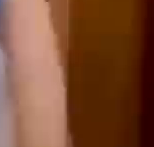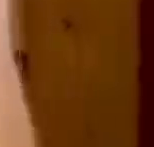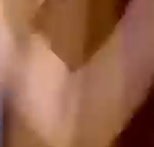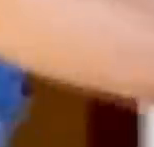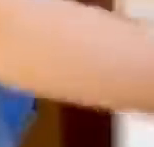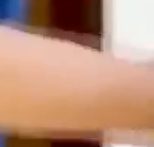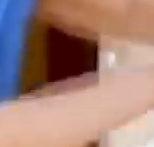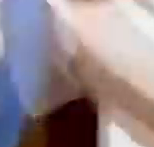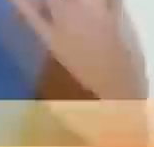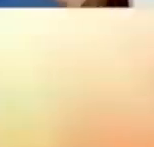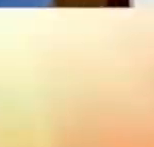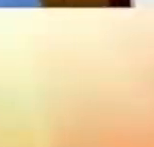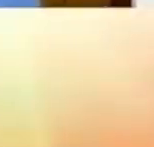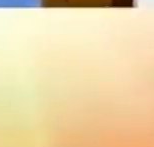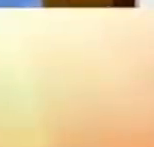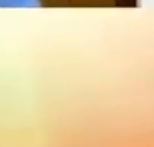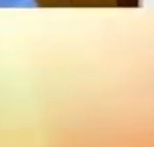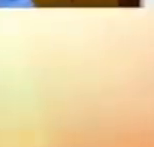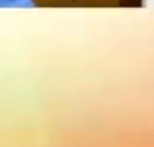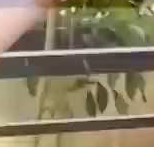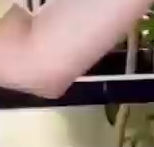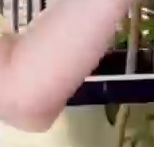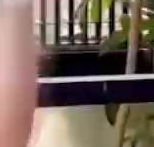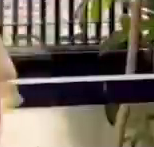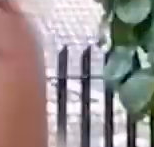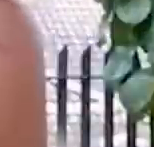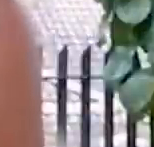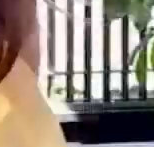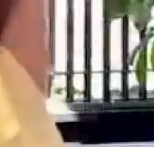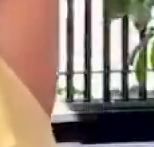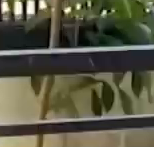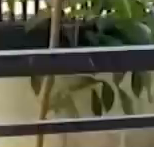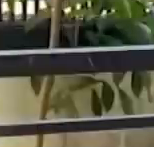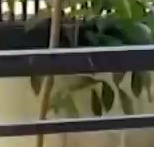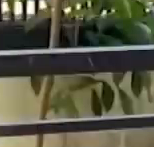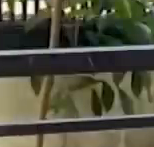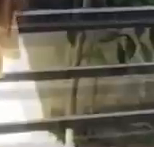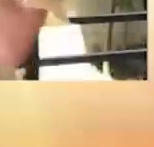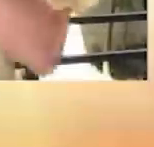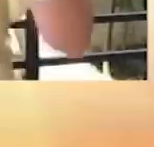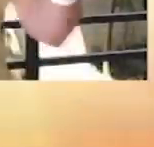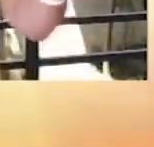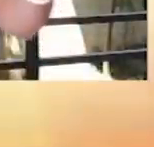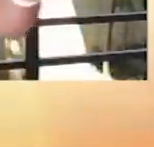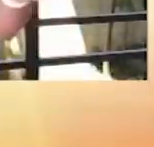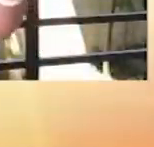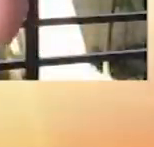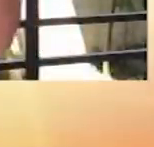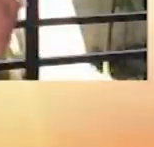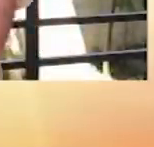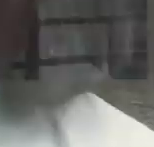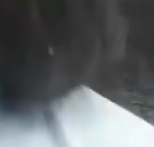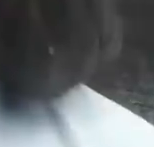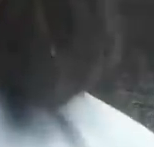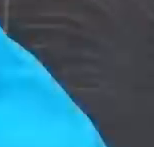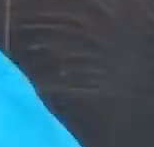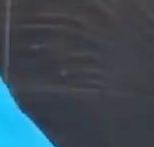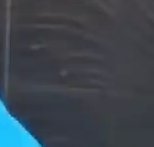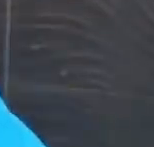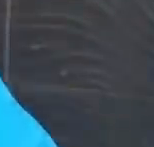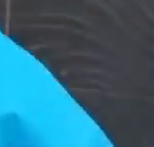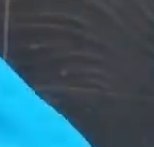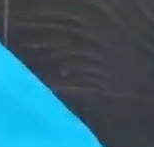Sa unang hirit, unang-una ka. Sa unang hirit, bisyong totoo ang nangyari. Sa unang hirit,